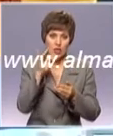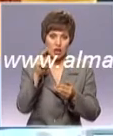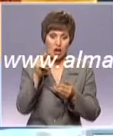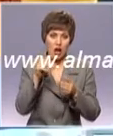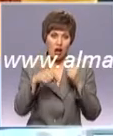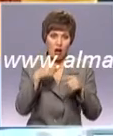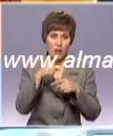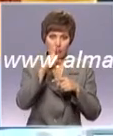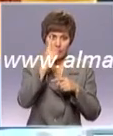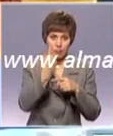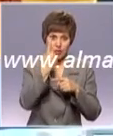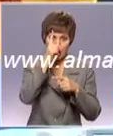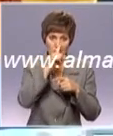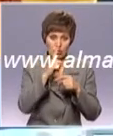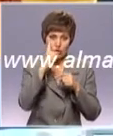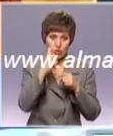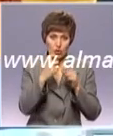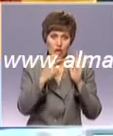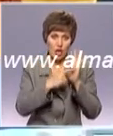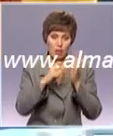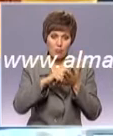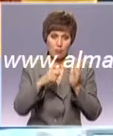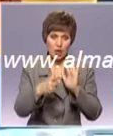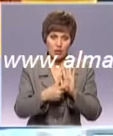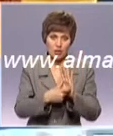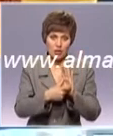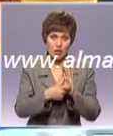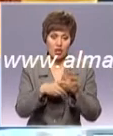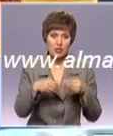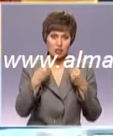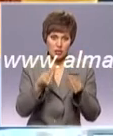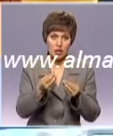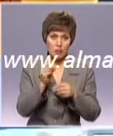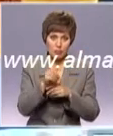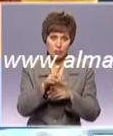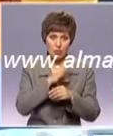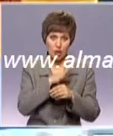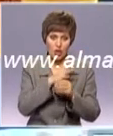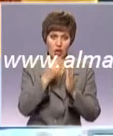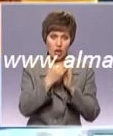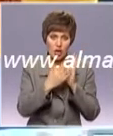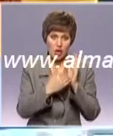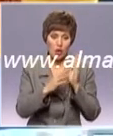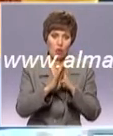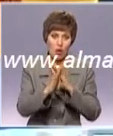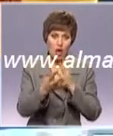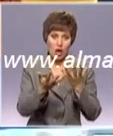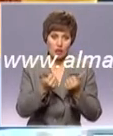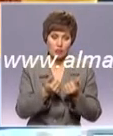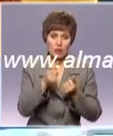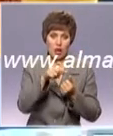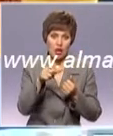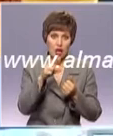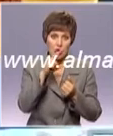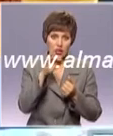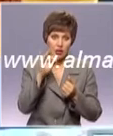айдан кейін біз 108 пәтер тапсырайық деп отырмыз. Осы кезекте тұрған адамдар алады. Одан кейін бізде КИК арқылы